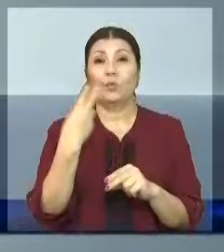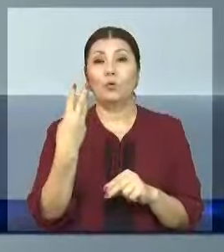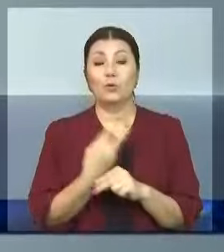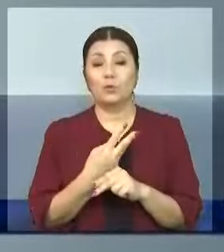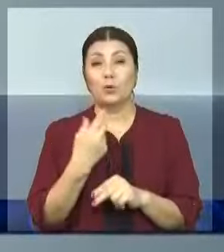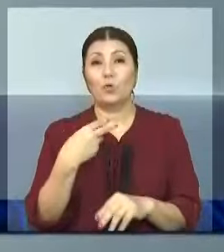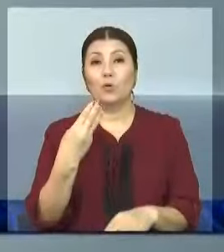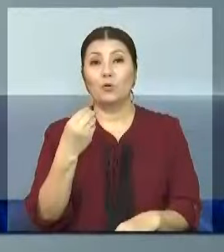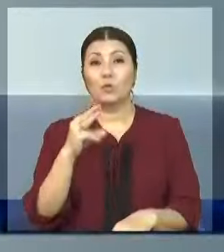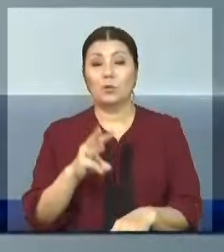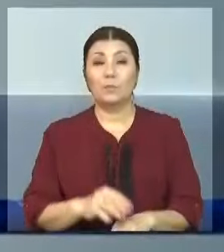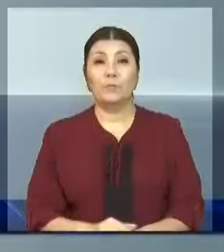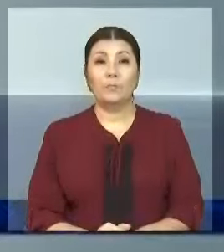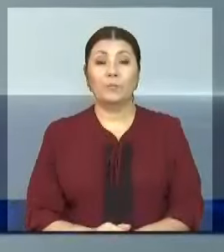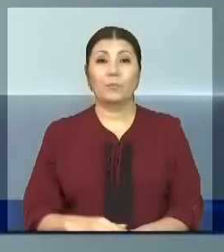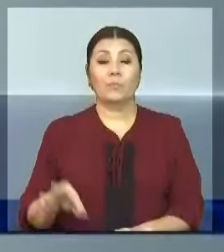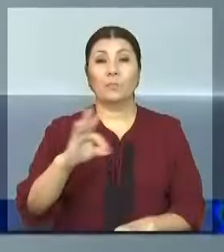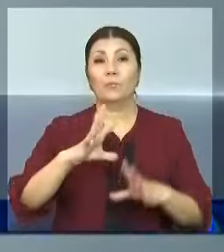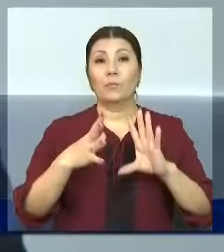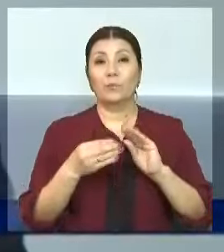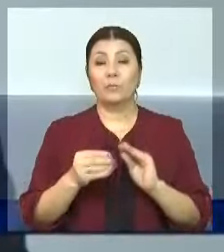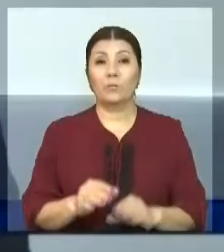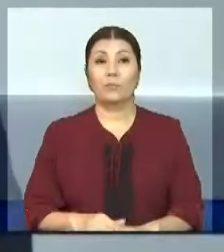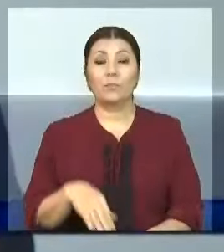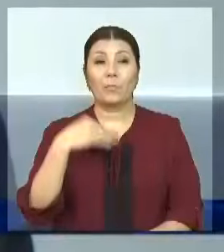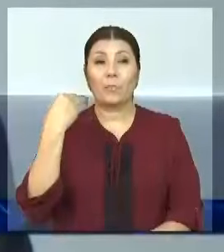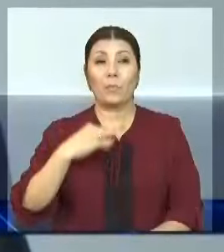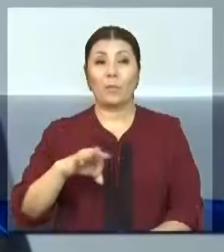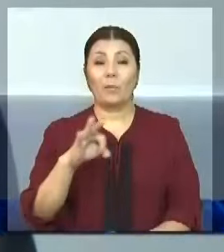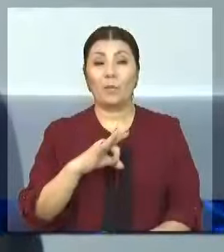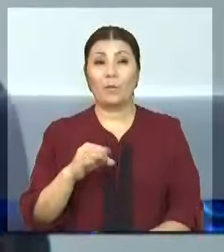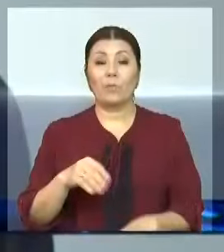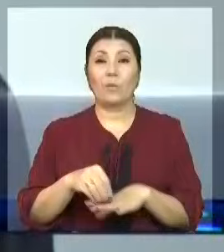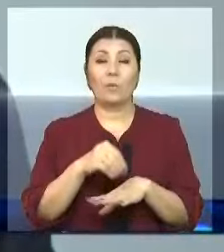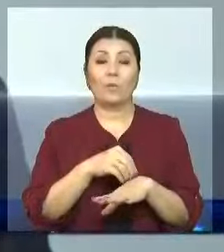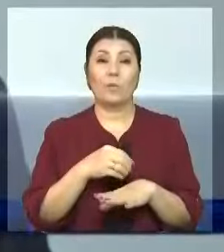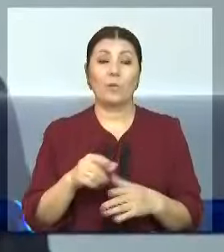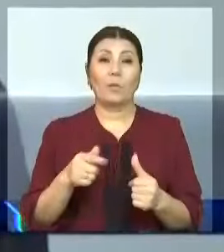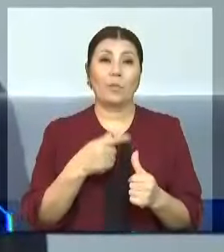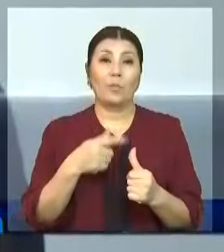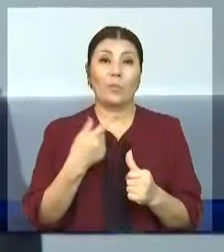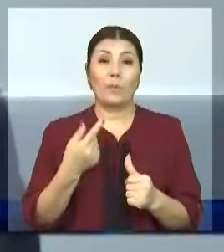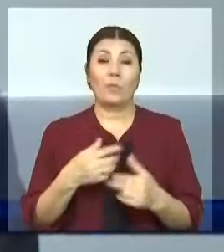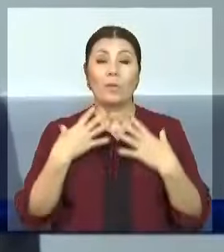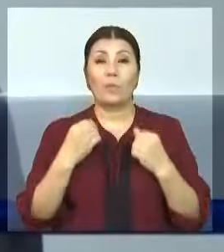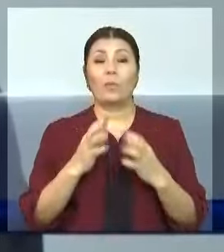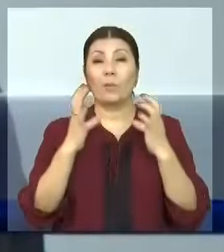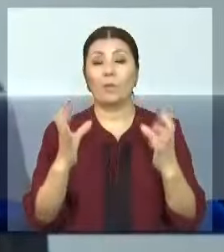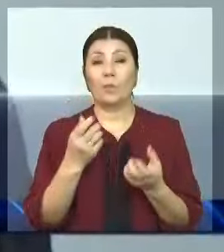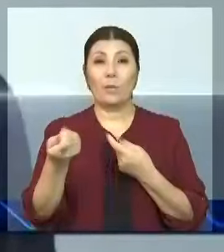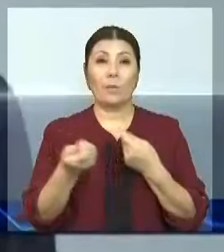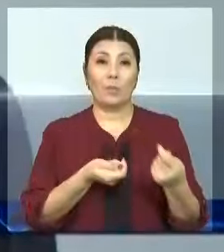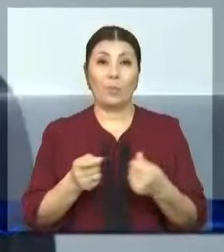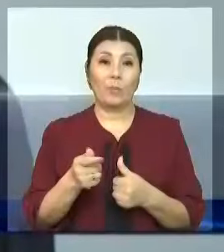үшем облыс бойынша дүниеге келіп тұр. Ақтөбе облысының әкімдігі атынан және денсаулық сақтау басқармасының